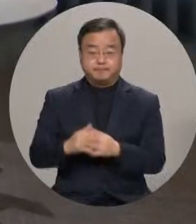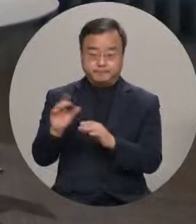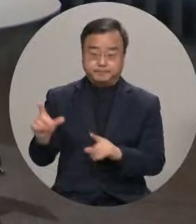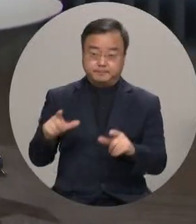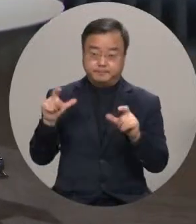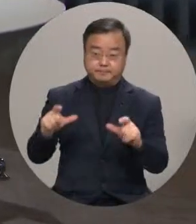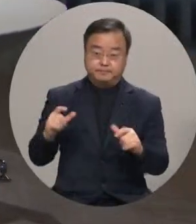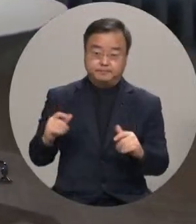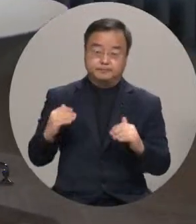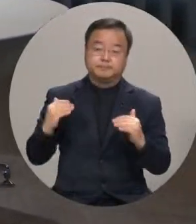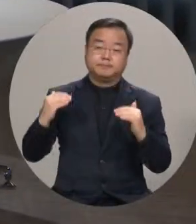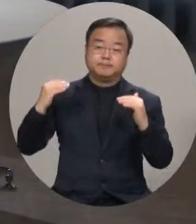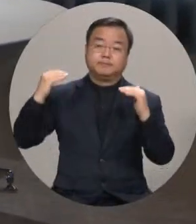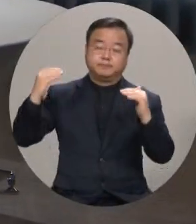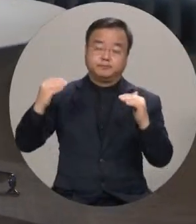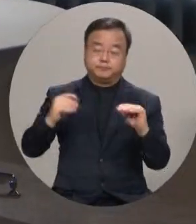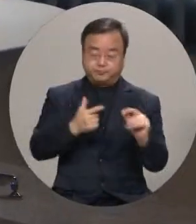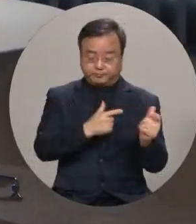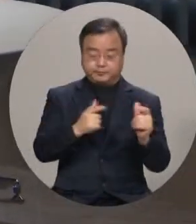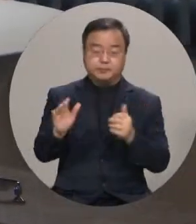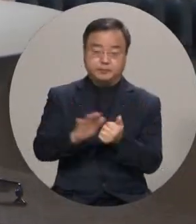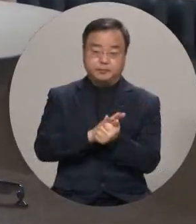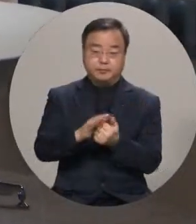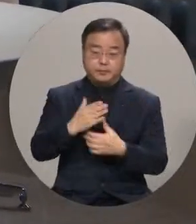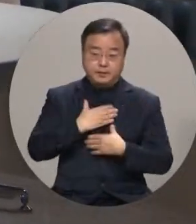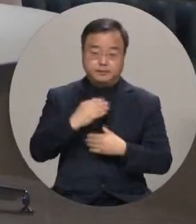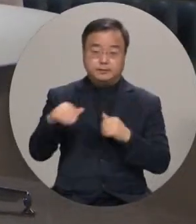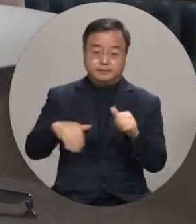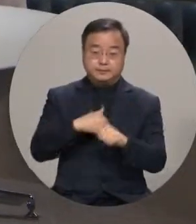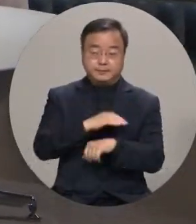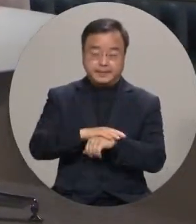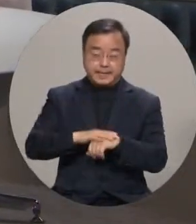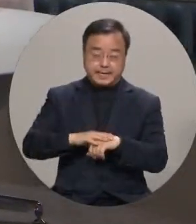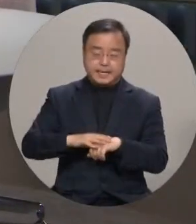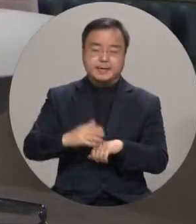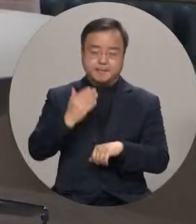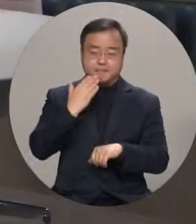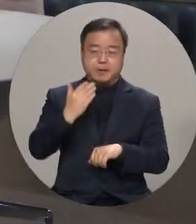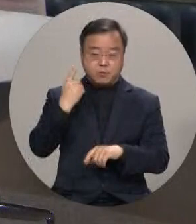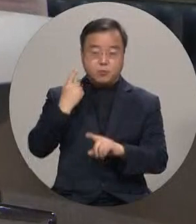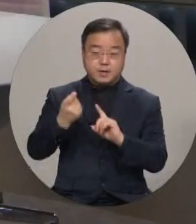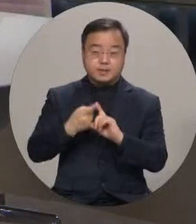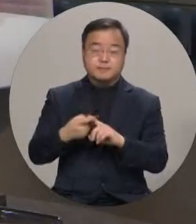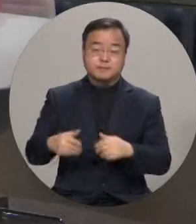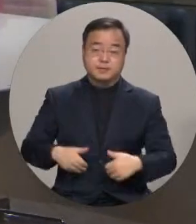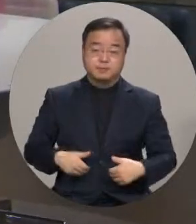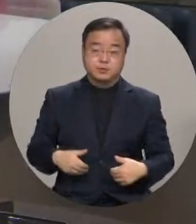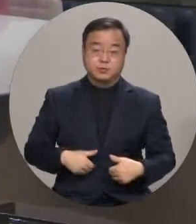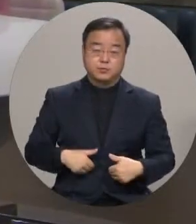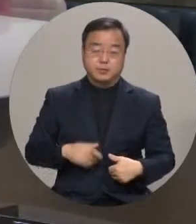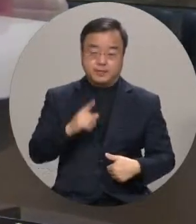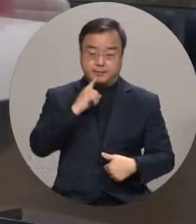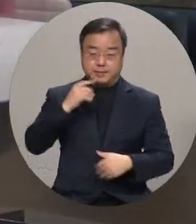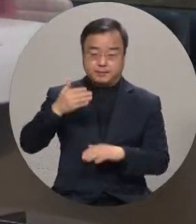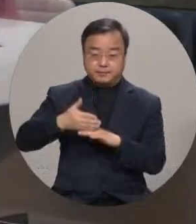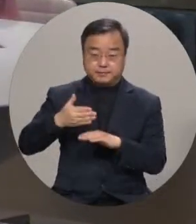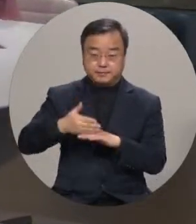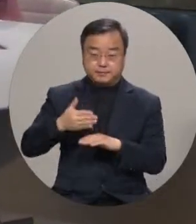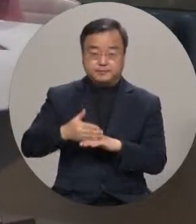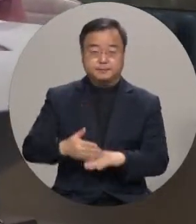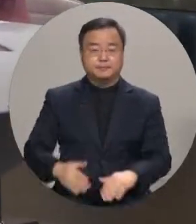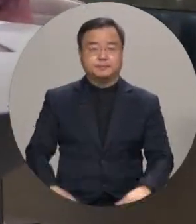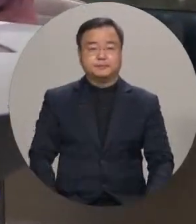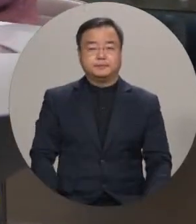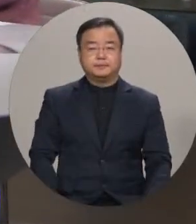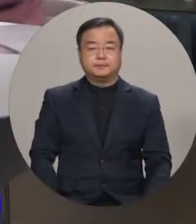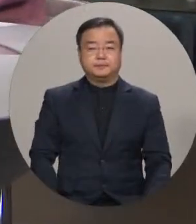자라난이 다양한 돌봄 안전망이 더 촘촘하게 제역할 할 수 있도록 지속적인 관심이 필요해 보입니다 오늘 말씀 잘 들었습니다